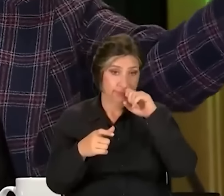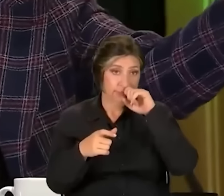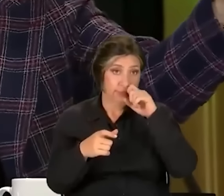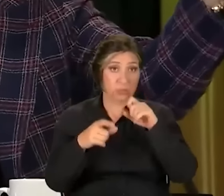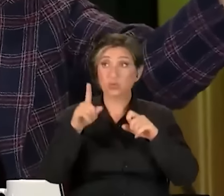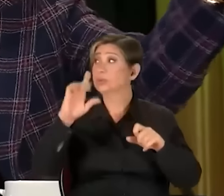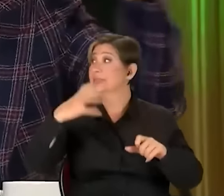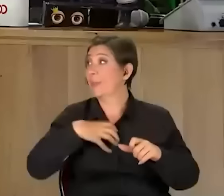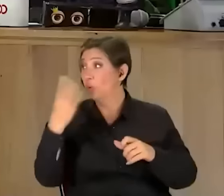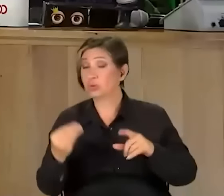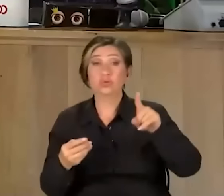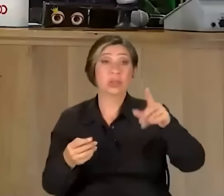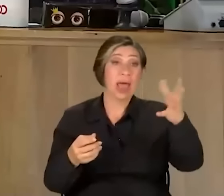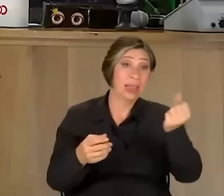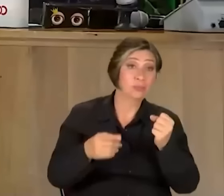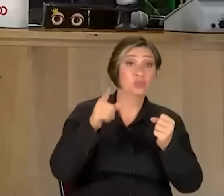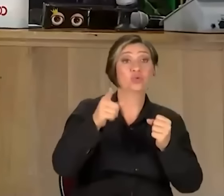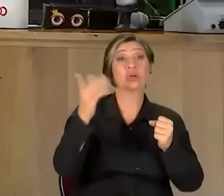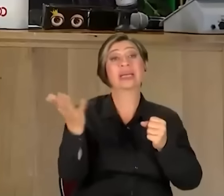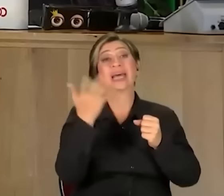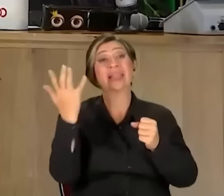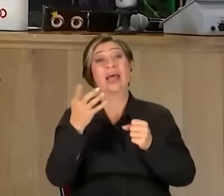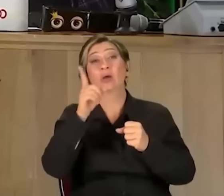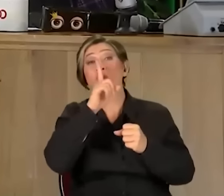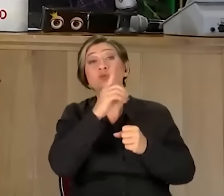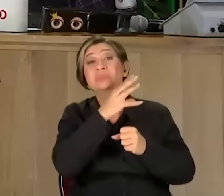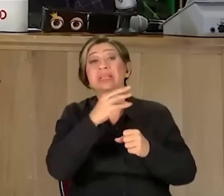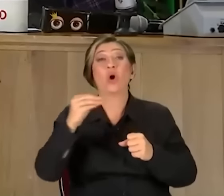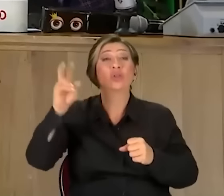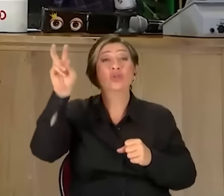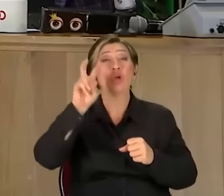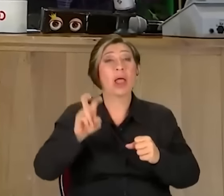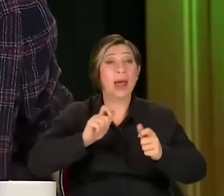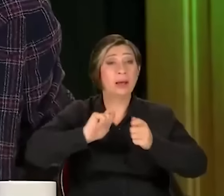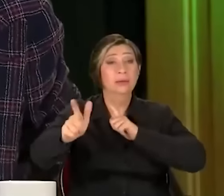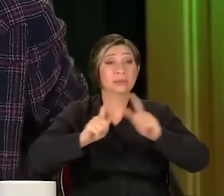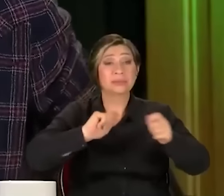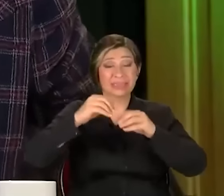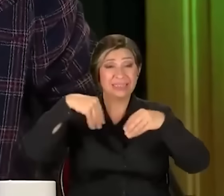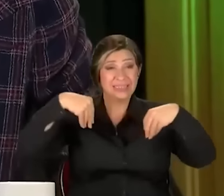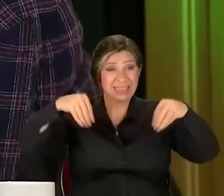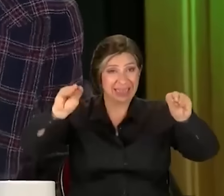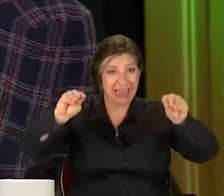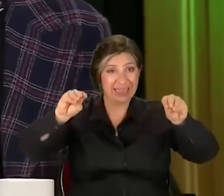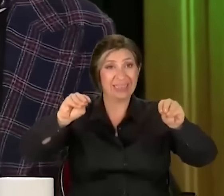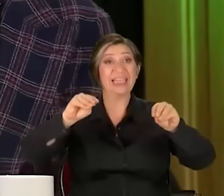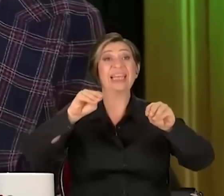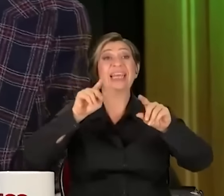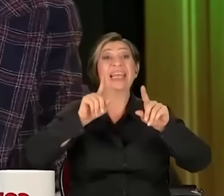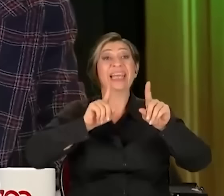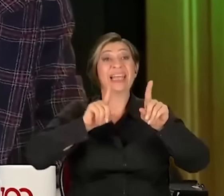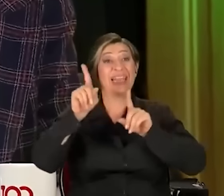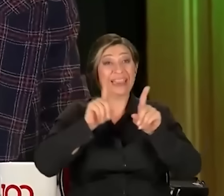şundan, şunun sahibi olduğu, şundan alınıp şu kadar 100 milyon dolarlara satılan